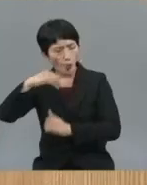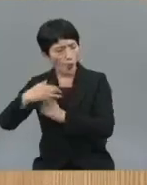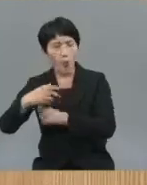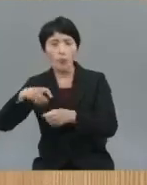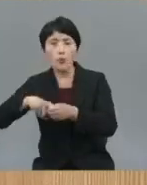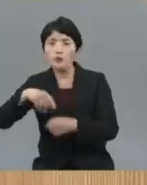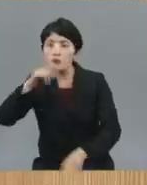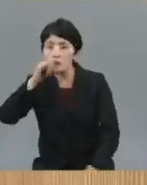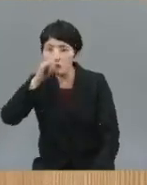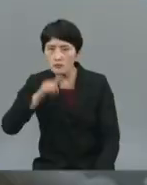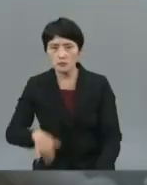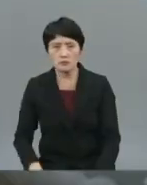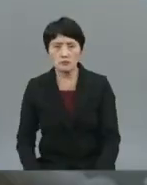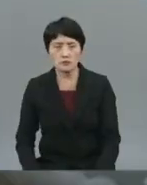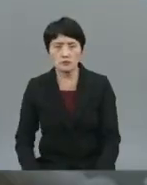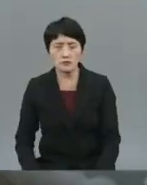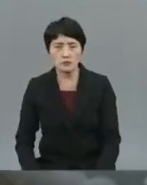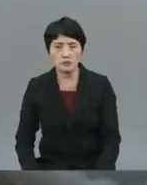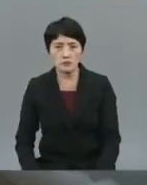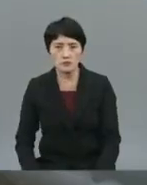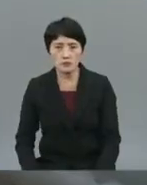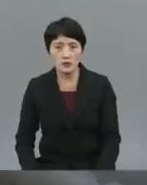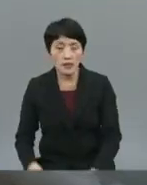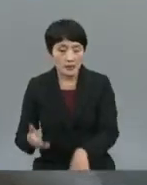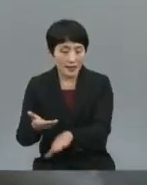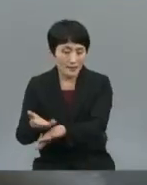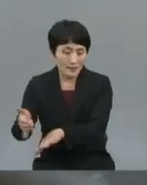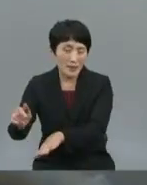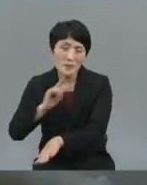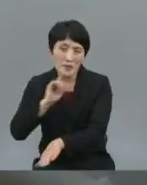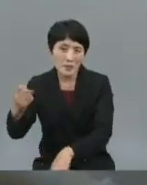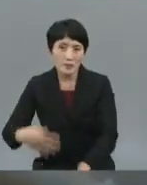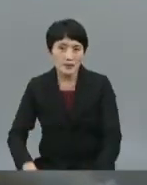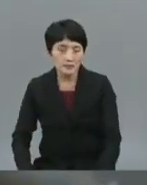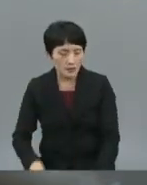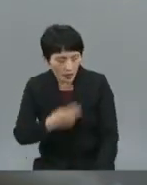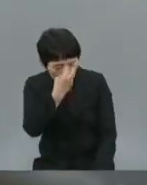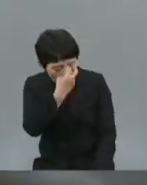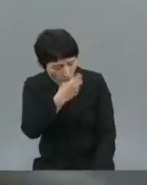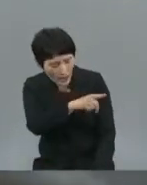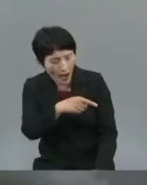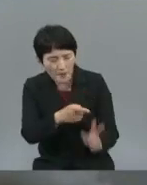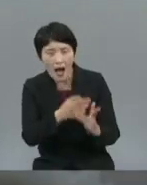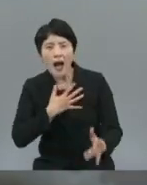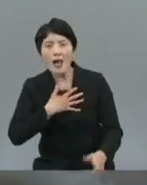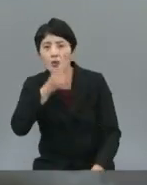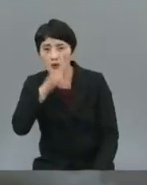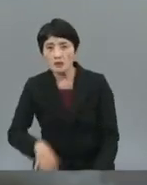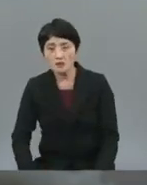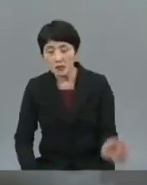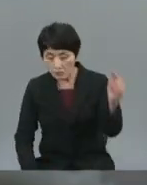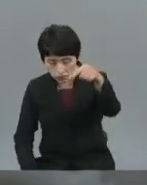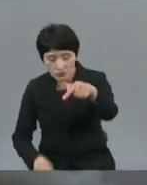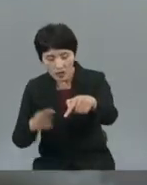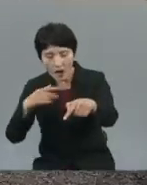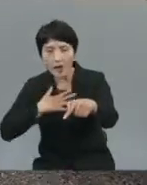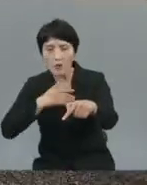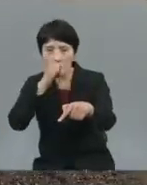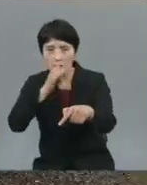資産の保護と国民の知る権利のバランスを考慮して公表の可否がタイミングを判断するとしてい